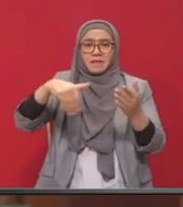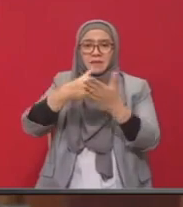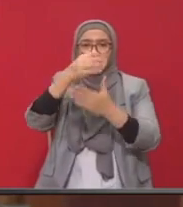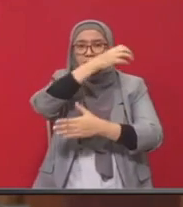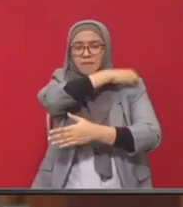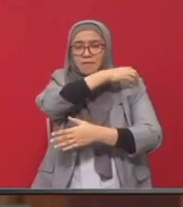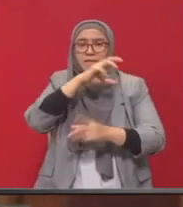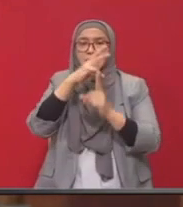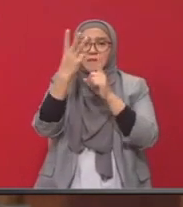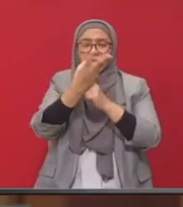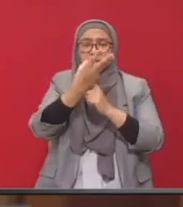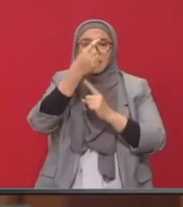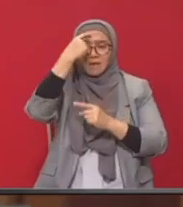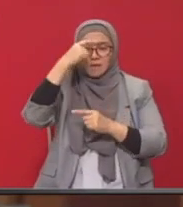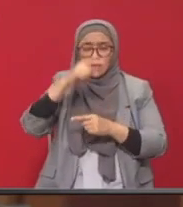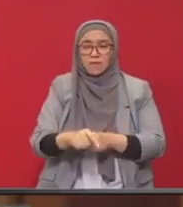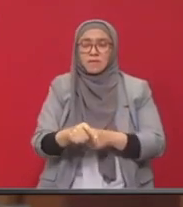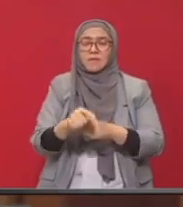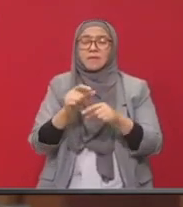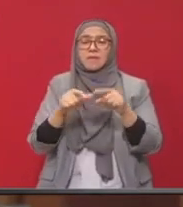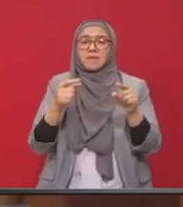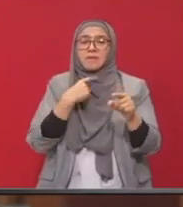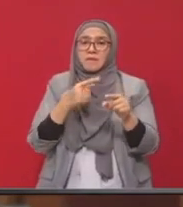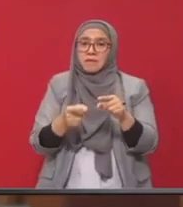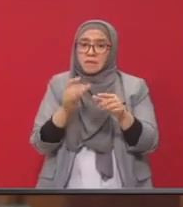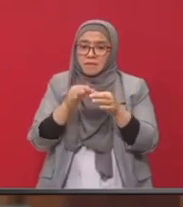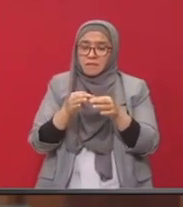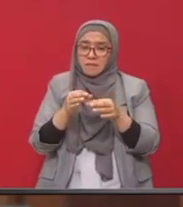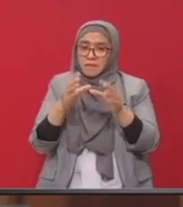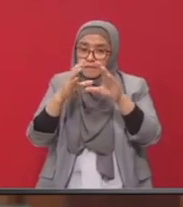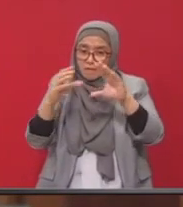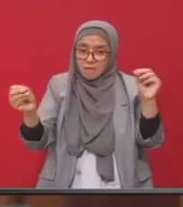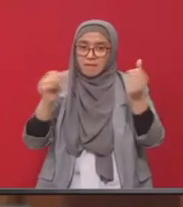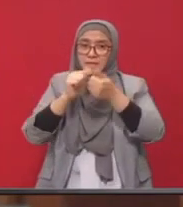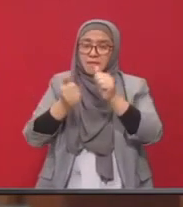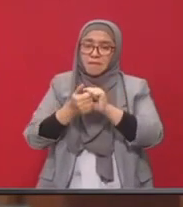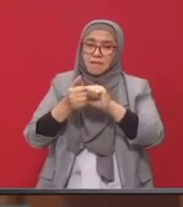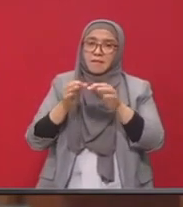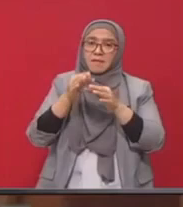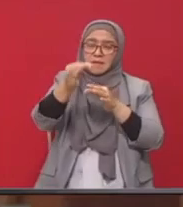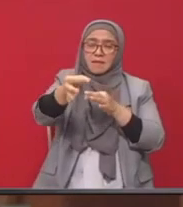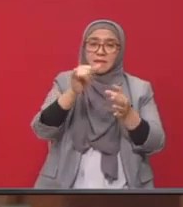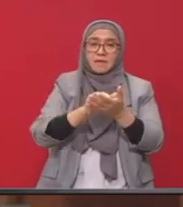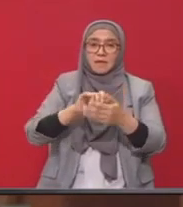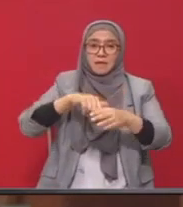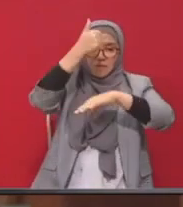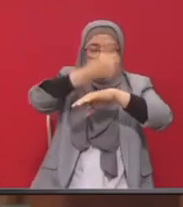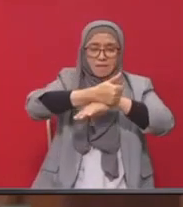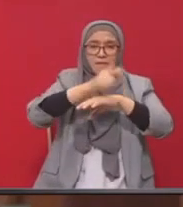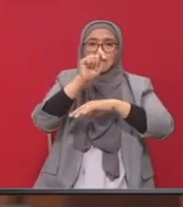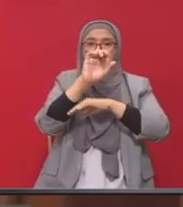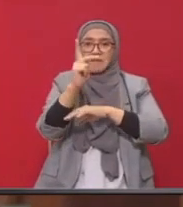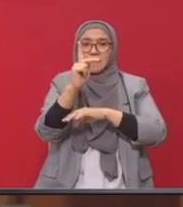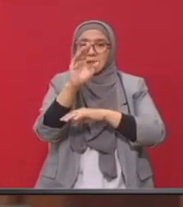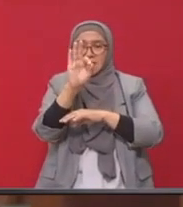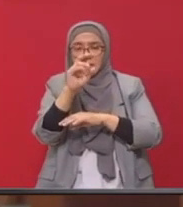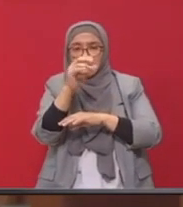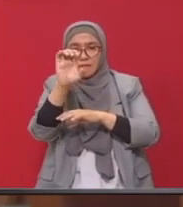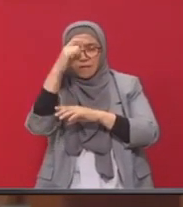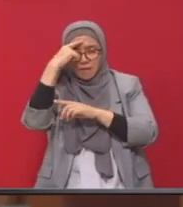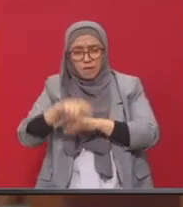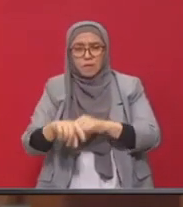mengatasi tunggakan permohonan tersebut satu pasukan taspos telah dibubuhkan pada 20 tebel 2020 bagi